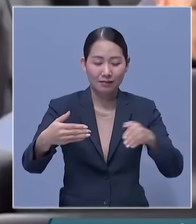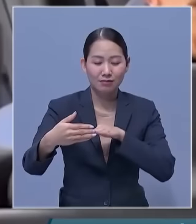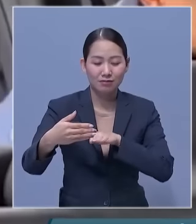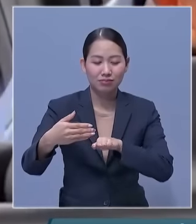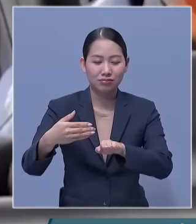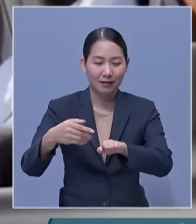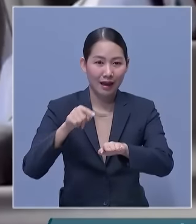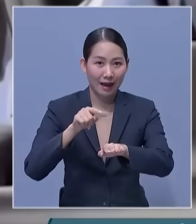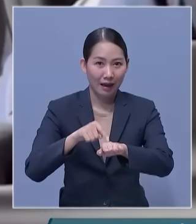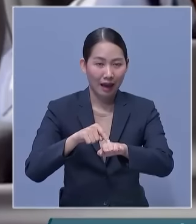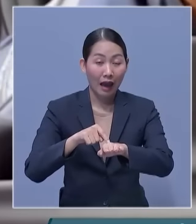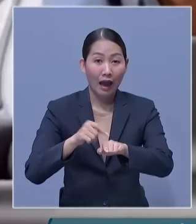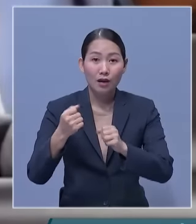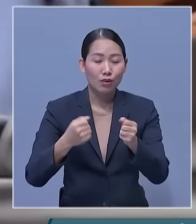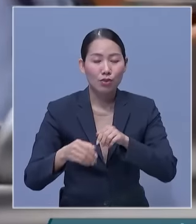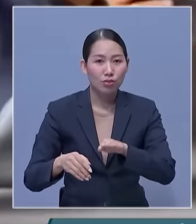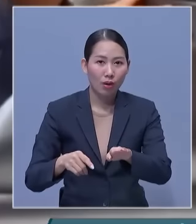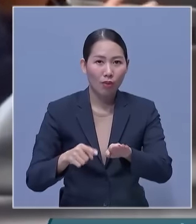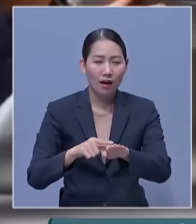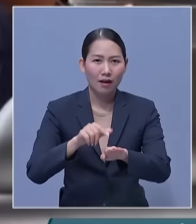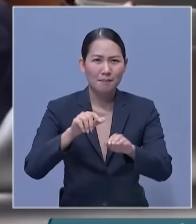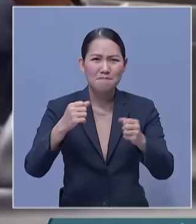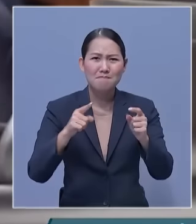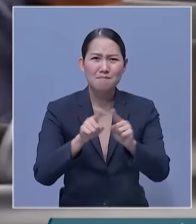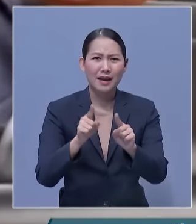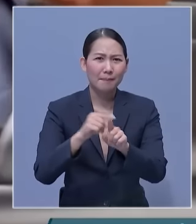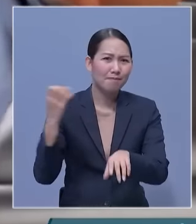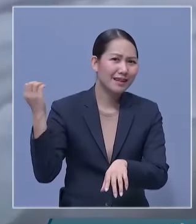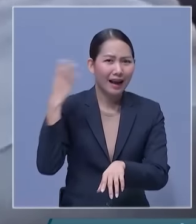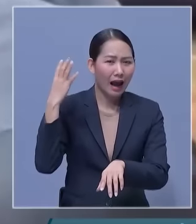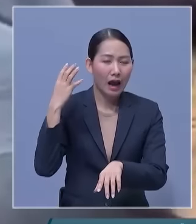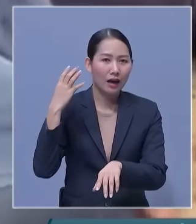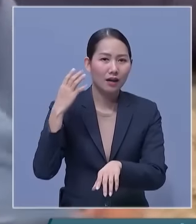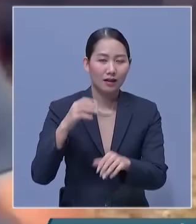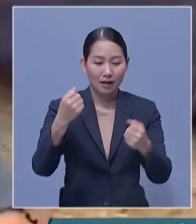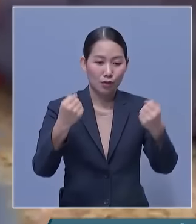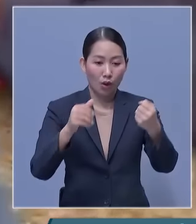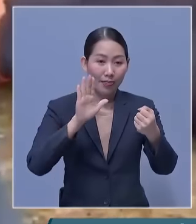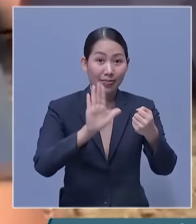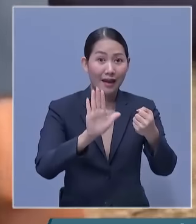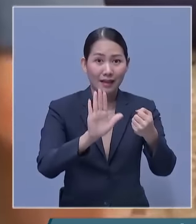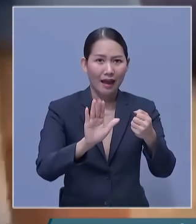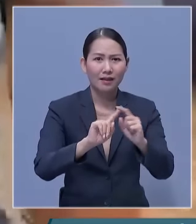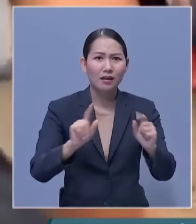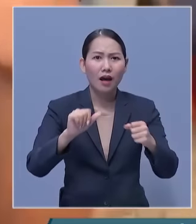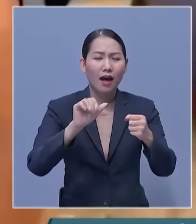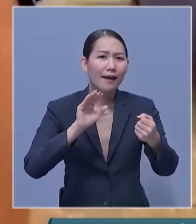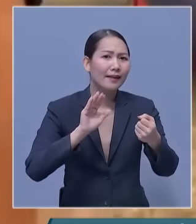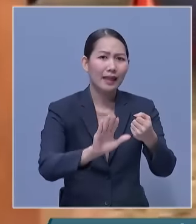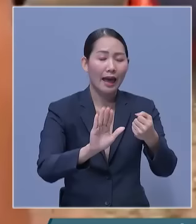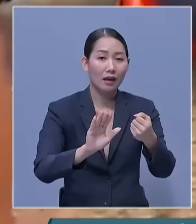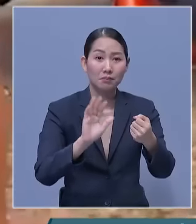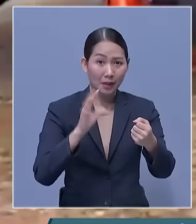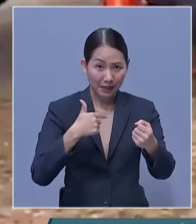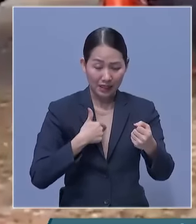อเสียงแปรรถมันดังขึ้นมาเ้าคือมันดังสนั่นเลยอ่ะค่ะคือเา้าไม่ได้กดแตรหรือยังไงหรือ